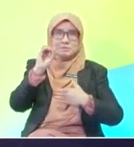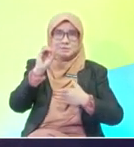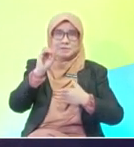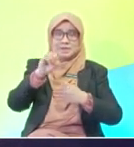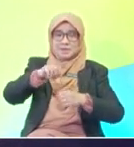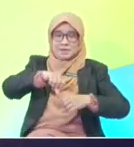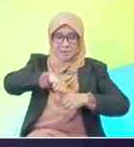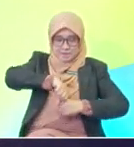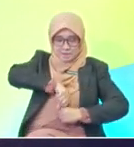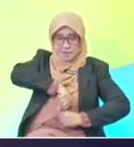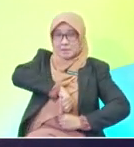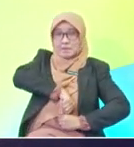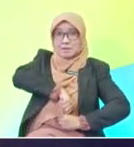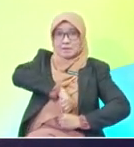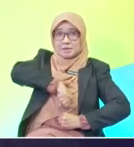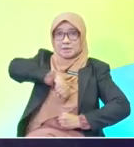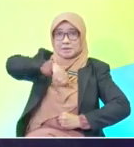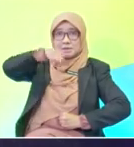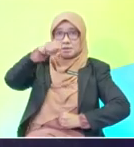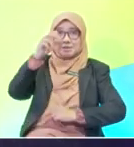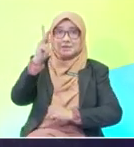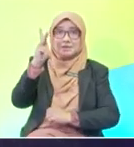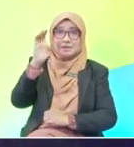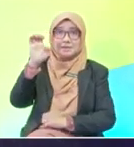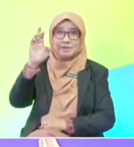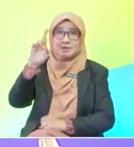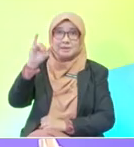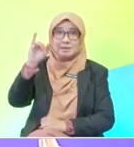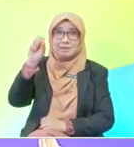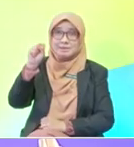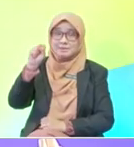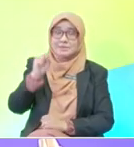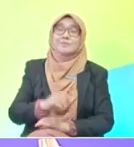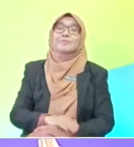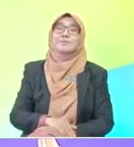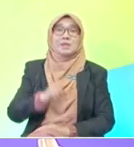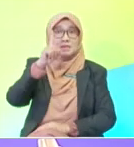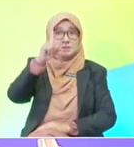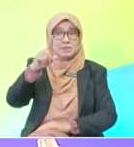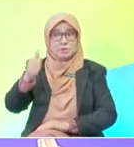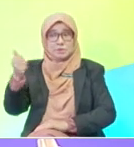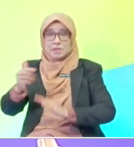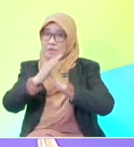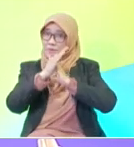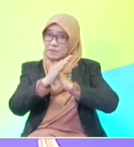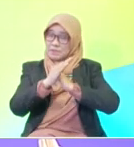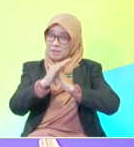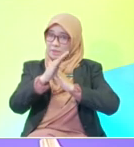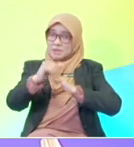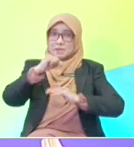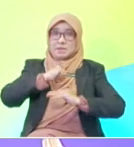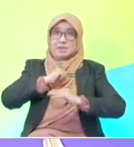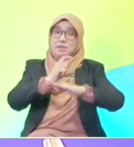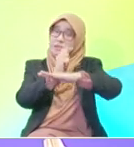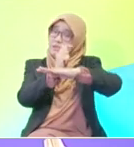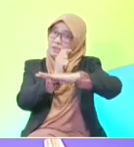Keris. Keris. Untuk pengetahuan Abang Fizi, keris merupakan salah satu alat pertahanan diri tradisional.